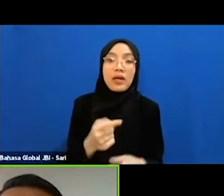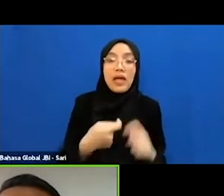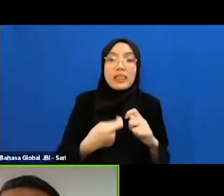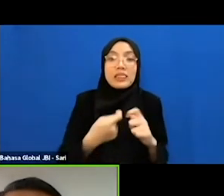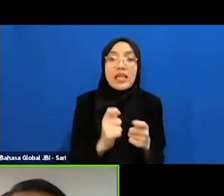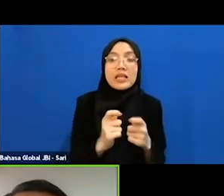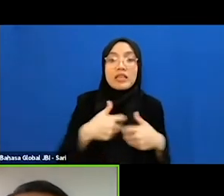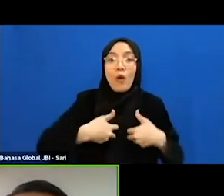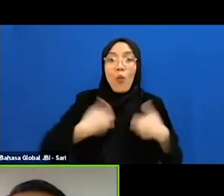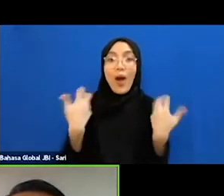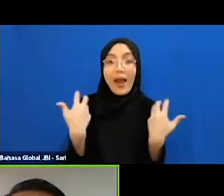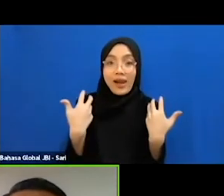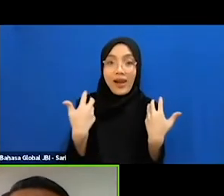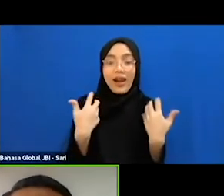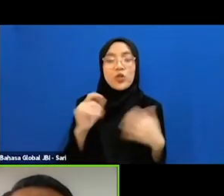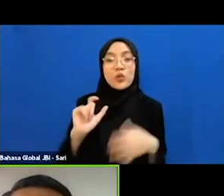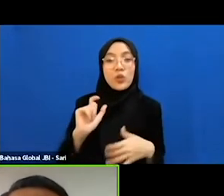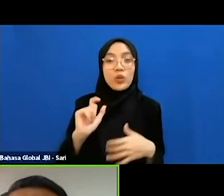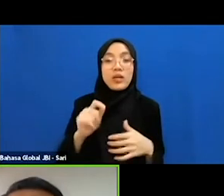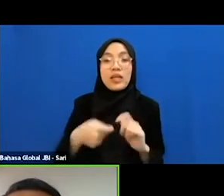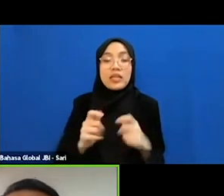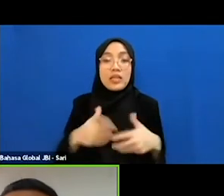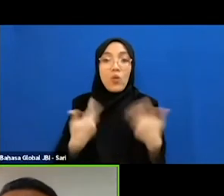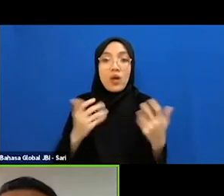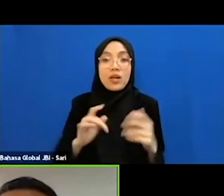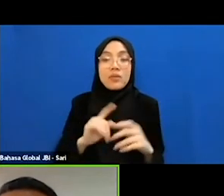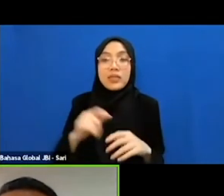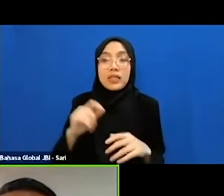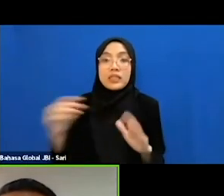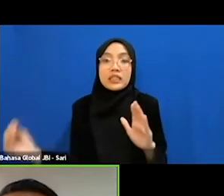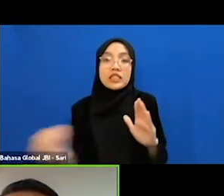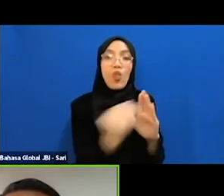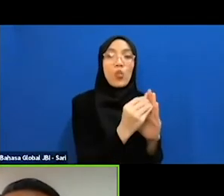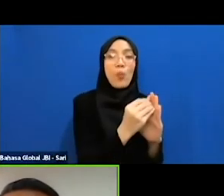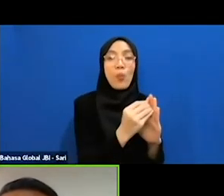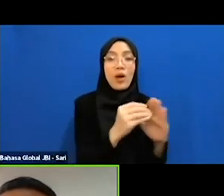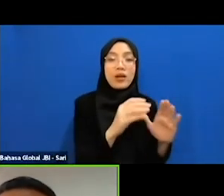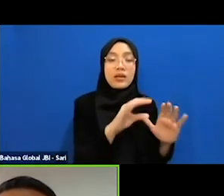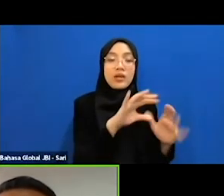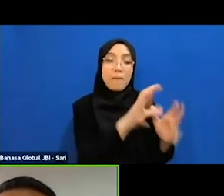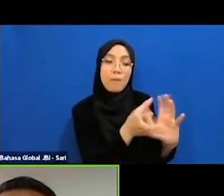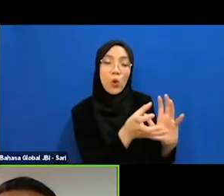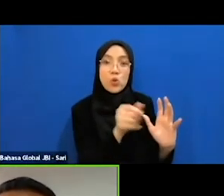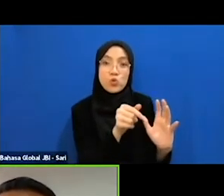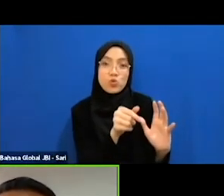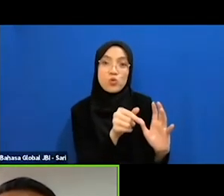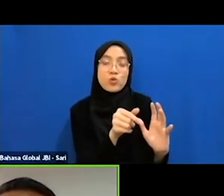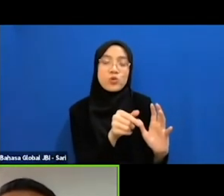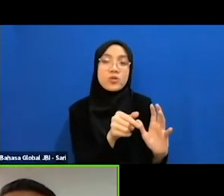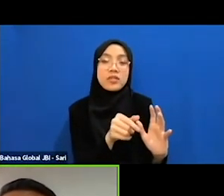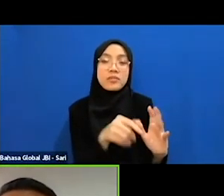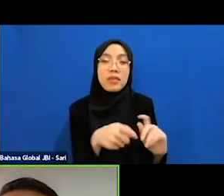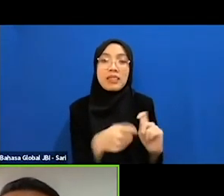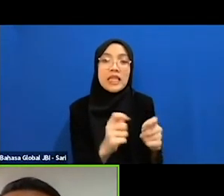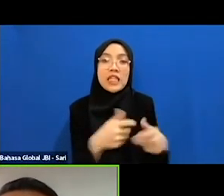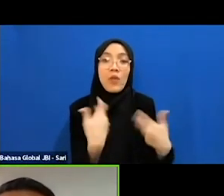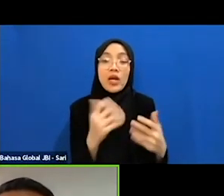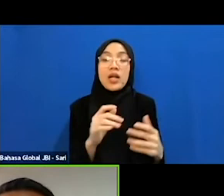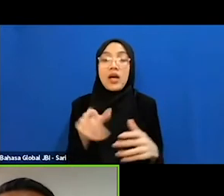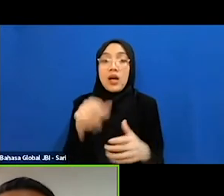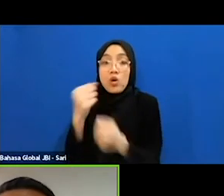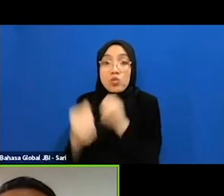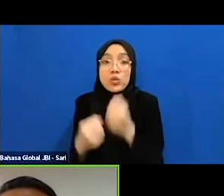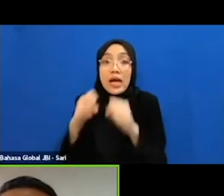melalui binatang misalnya dia minta supaya dituntunkan dalam eh kok produk kosmetik gitu makasih